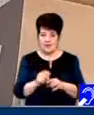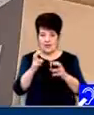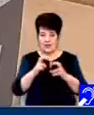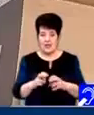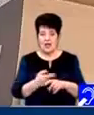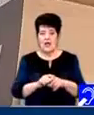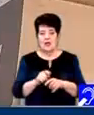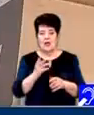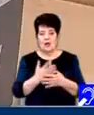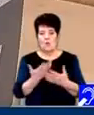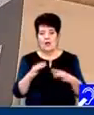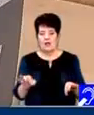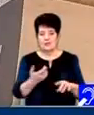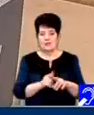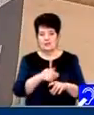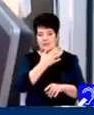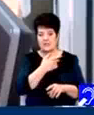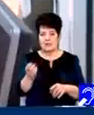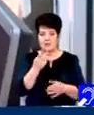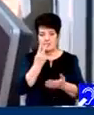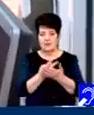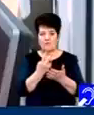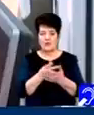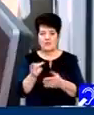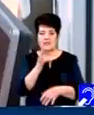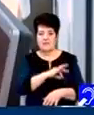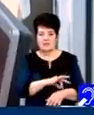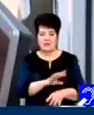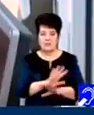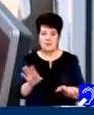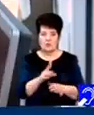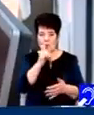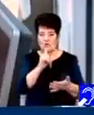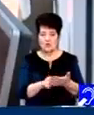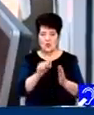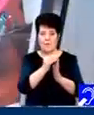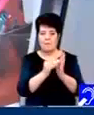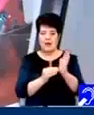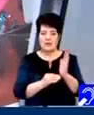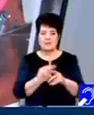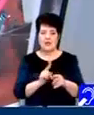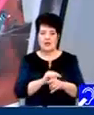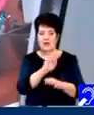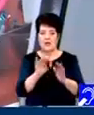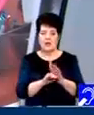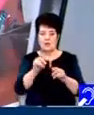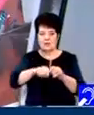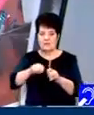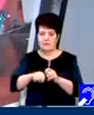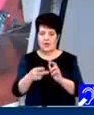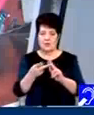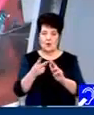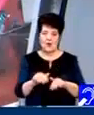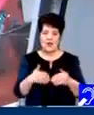au răgaz în tot acest timp să-și revadă declarațiile de venit ca să nu ajungă pe lista celor care vor fi supuși verificărilor în cea de-a